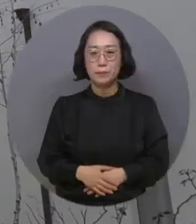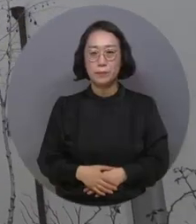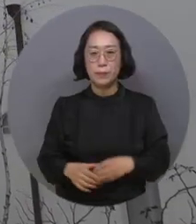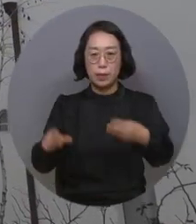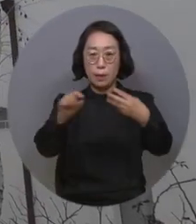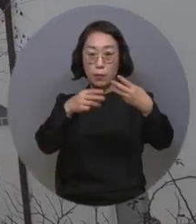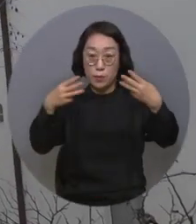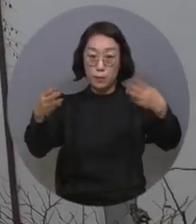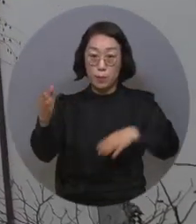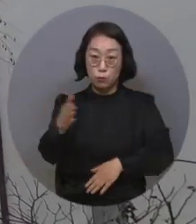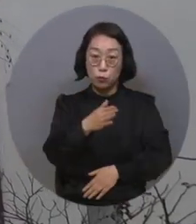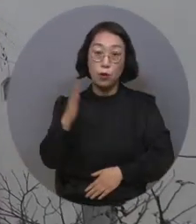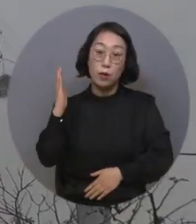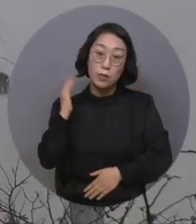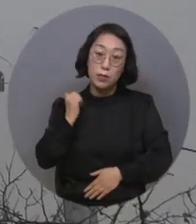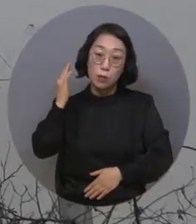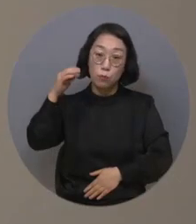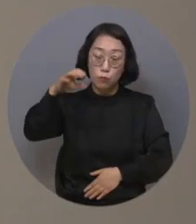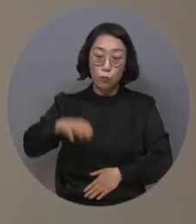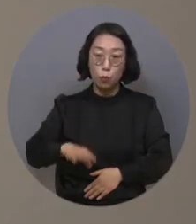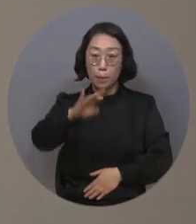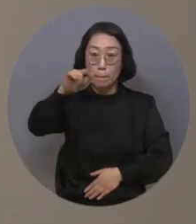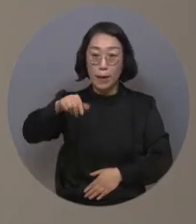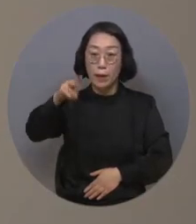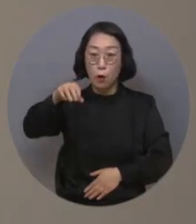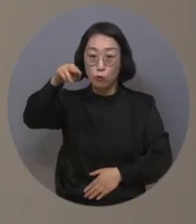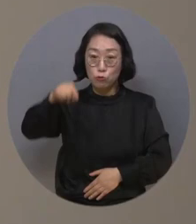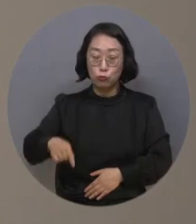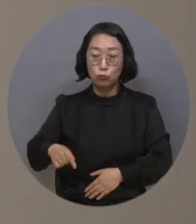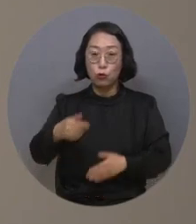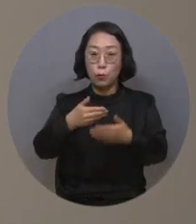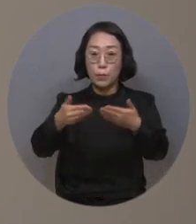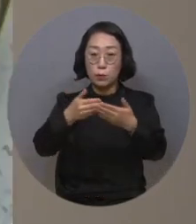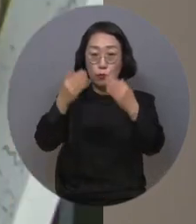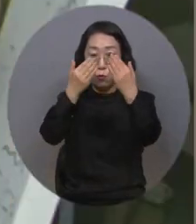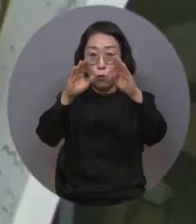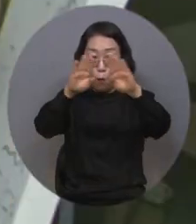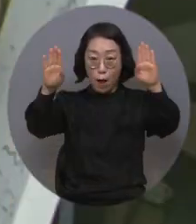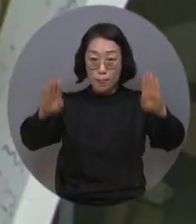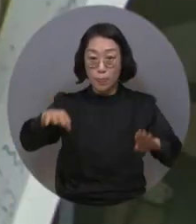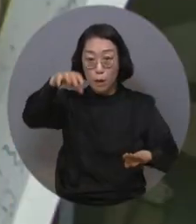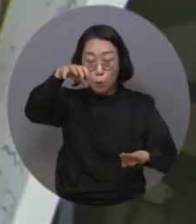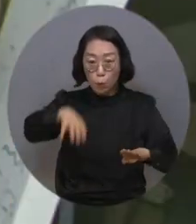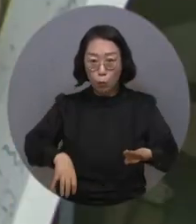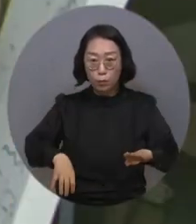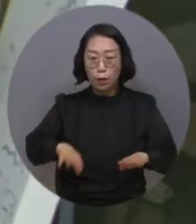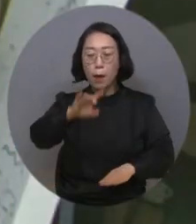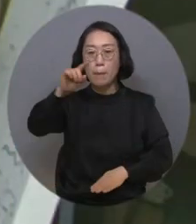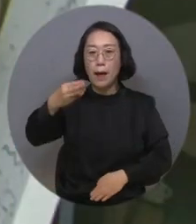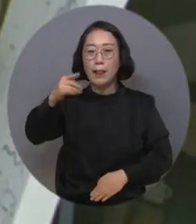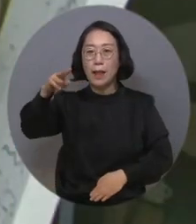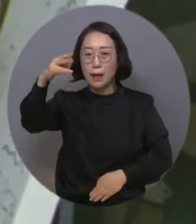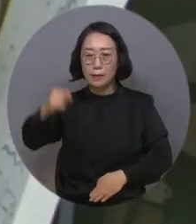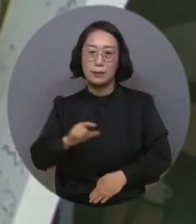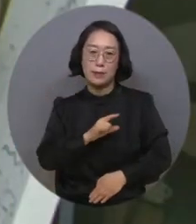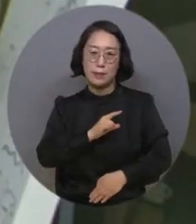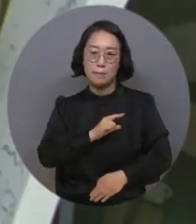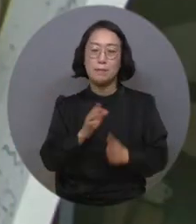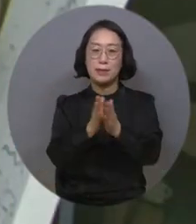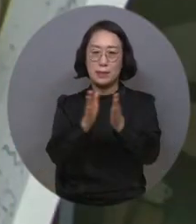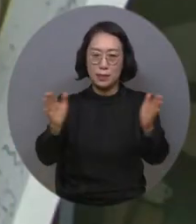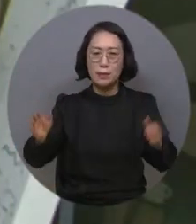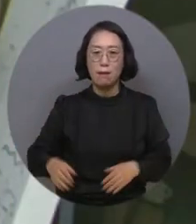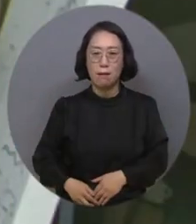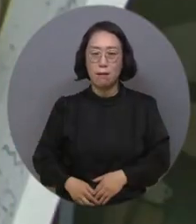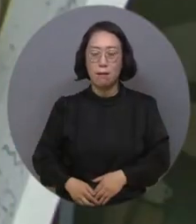지난 3일부터 의정부 배경수미술관에서는 배경수 화가의 전시에 발라드가 시작되었습니다 배경수 화백은 한국